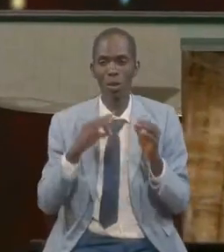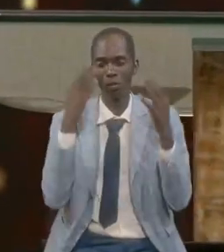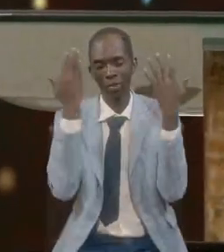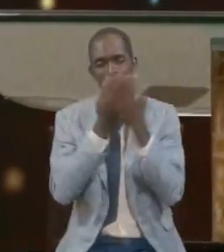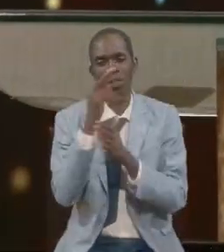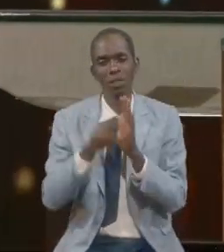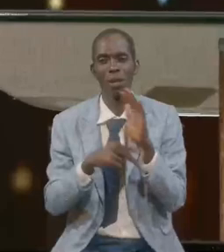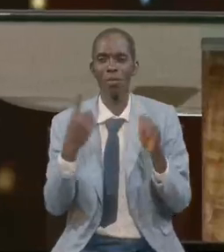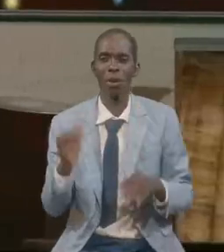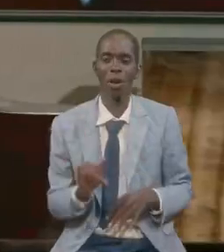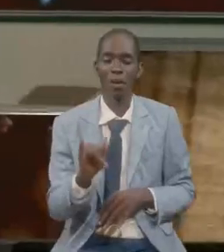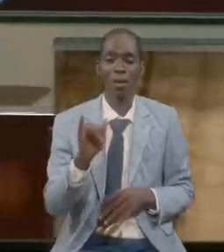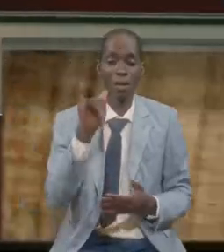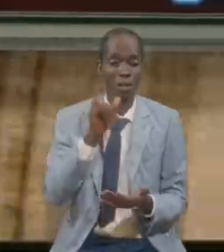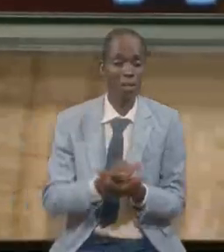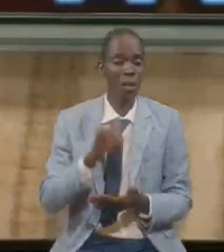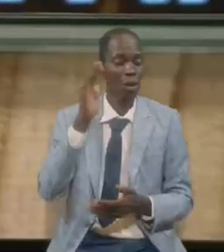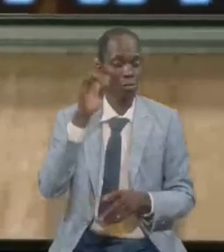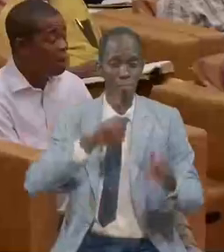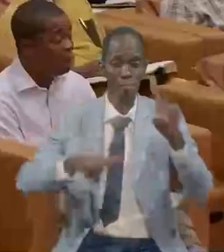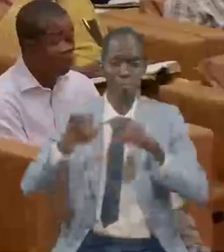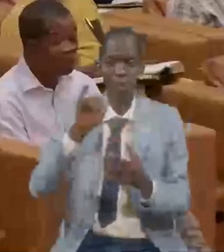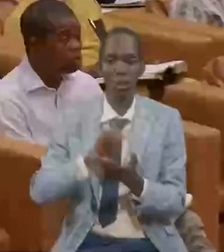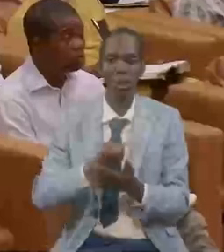l'éternité. Cela ne sera pas ma portion.